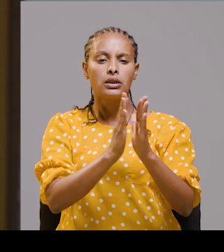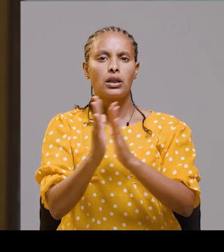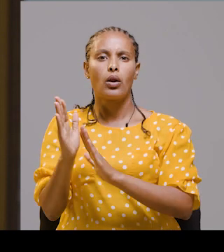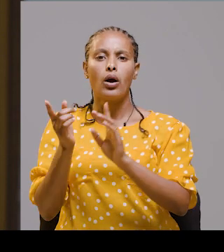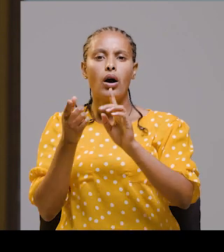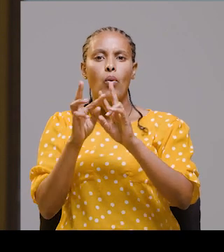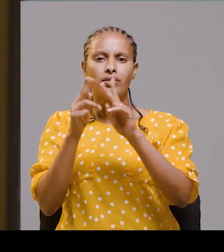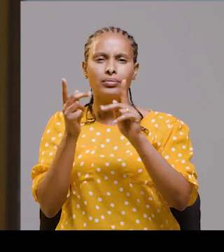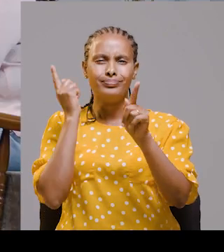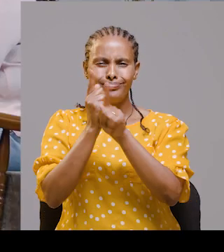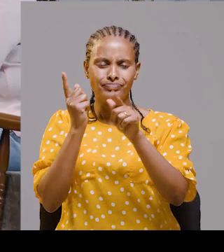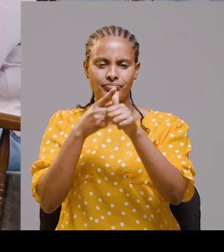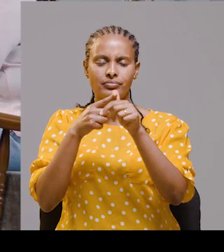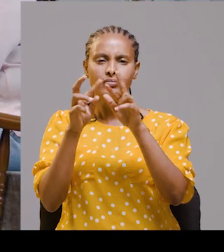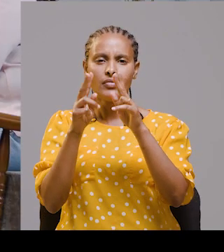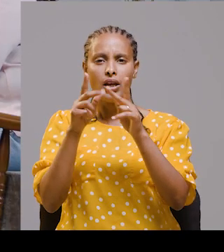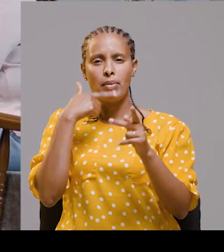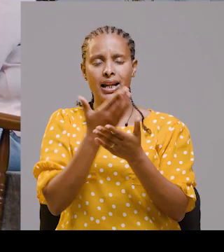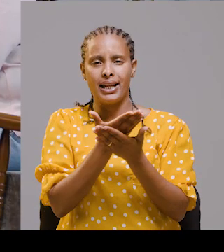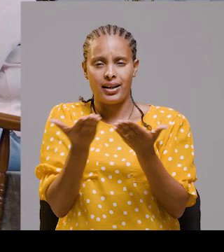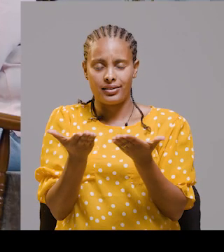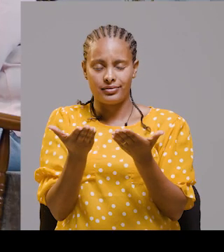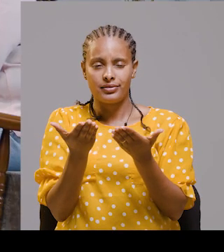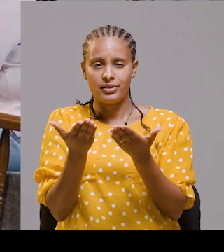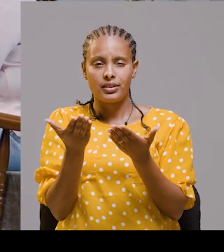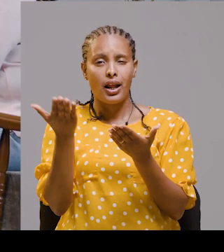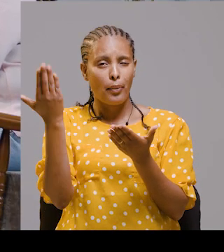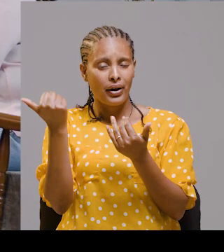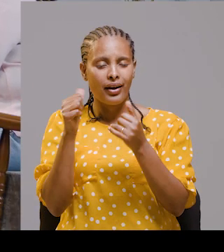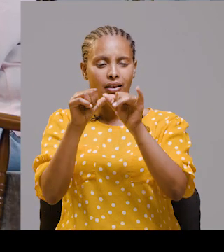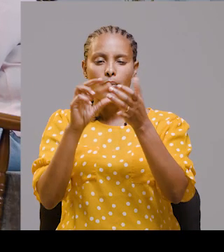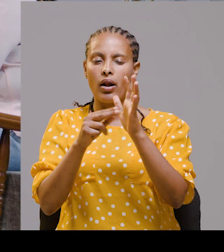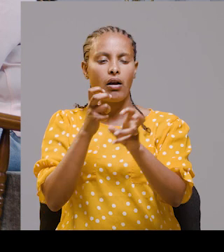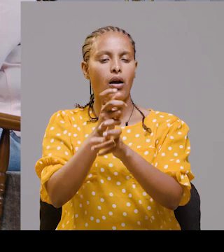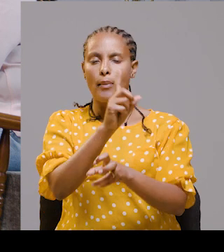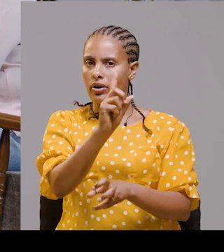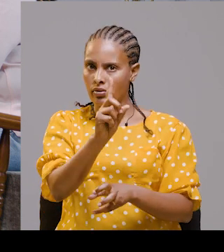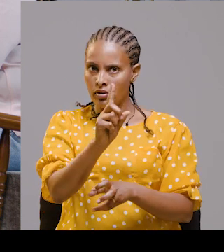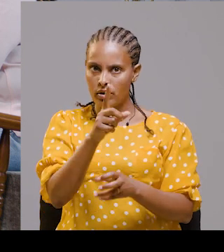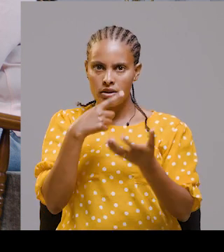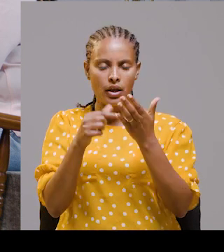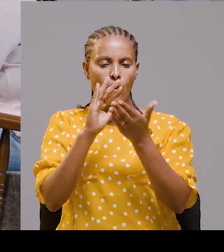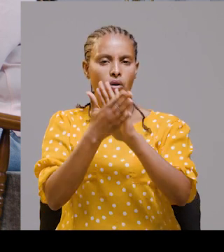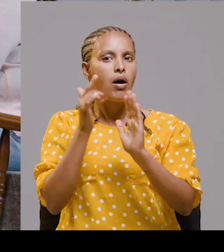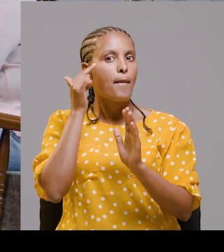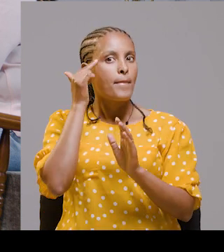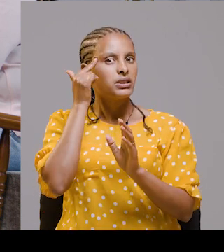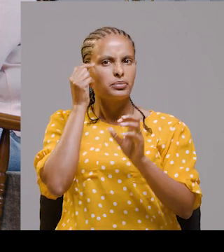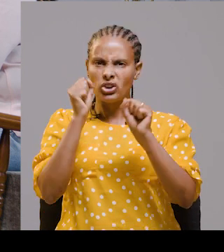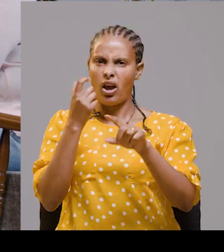ቦታ ይመለሳሉ ሁሉም ነገር እንደው እንደነበረው ይቀጥላል ለማለት ከባድ ነው እንደዛ ይሆናል ተብሎ ማሰብ